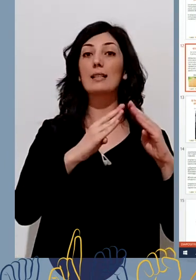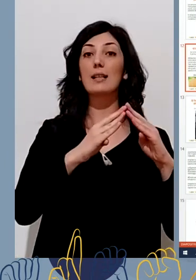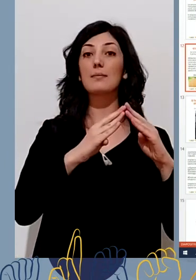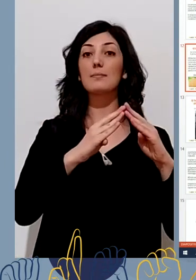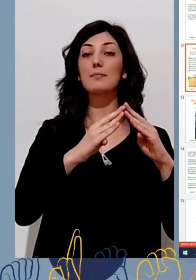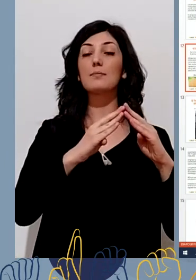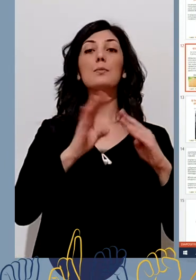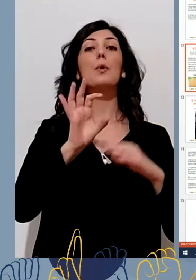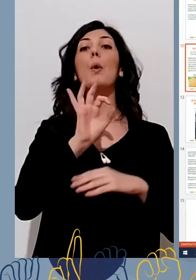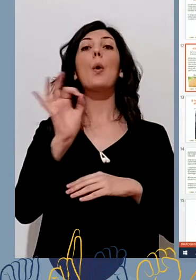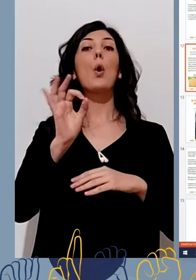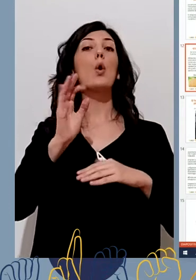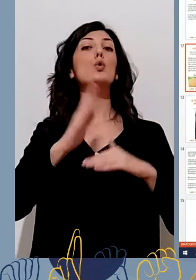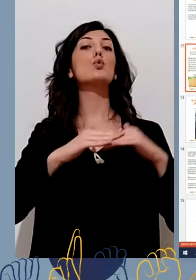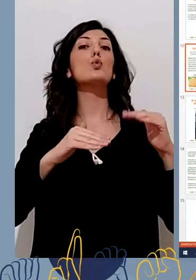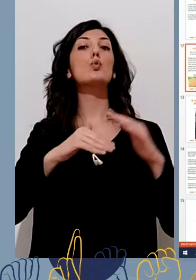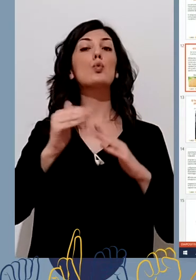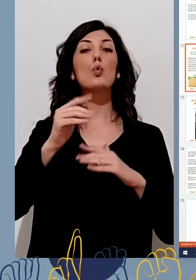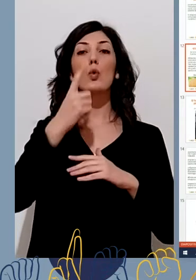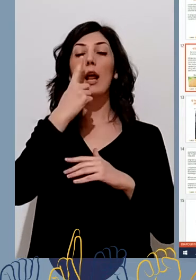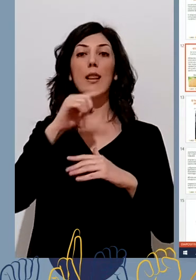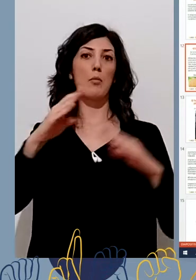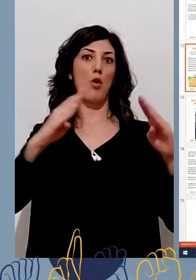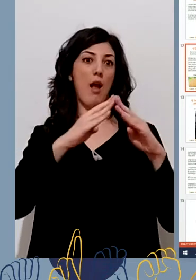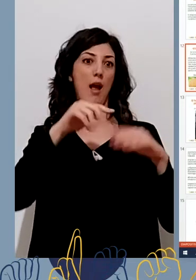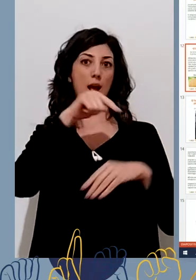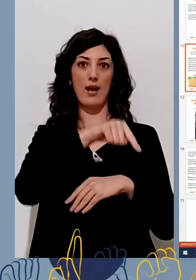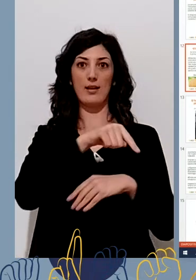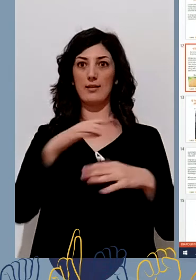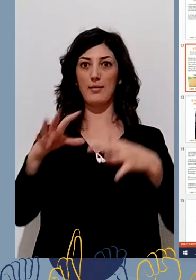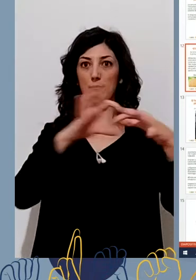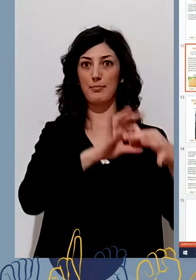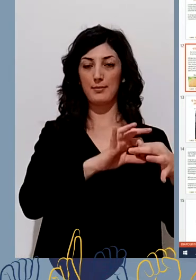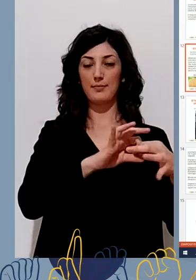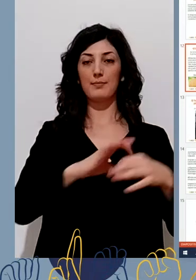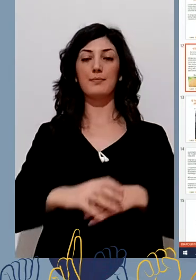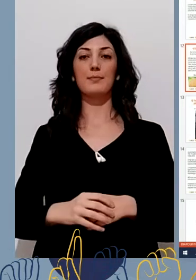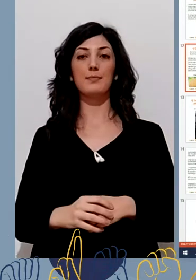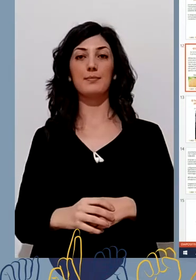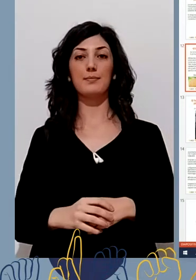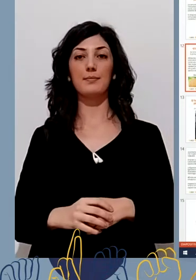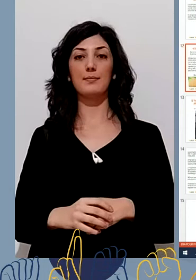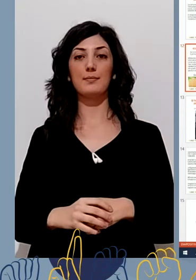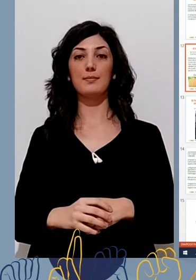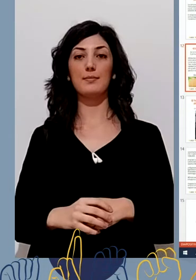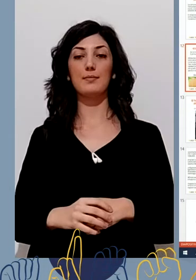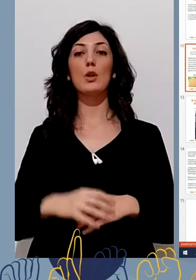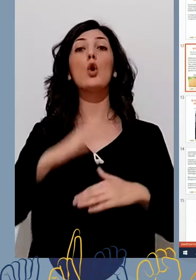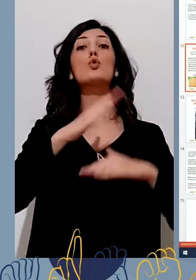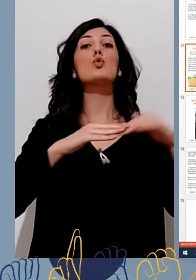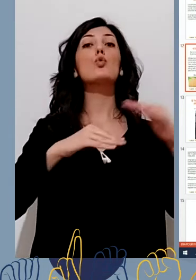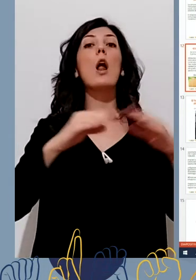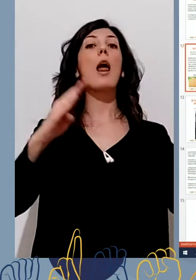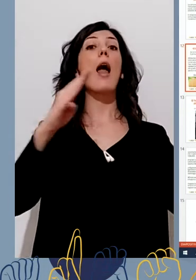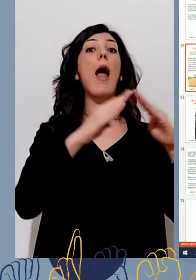una struttura che è quella della casa. Infatti non esiste alcuna analogia strutturale tra la casa reale e la